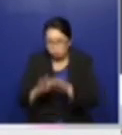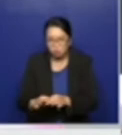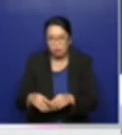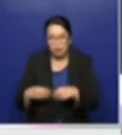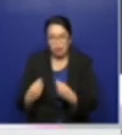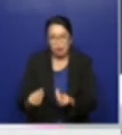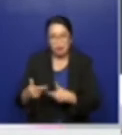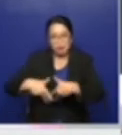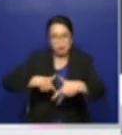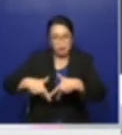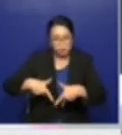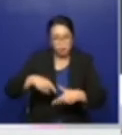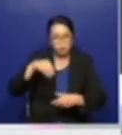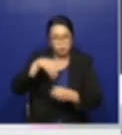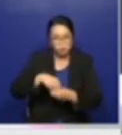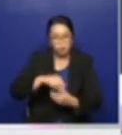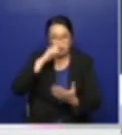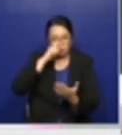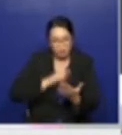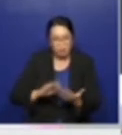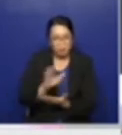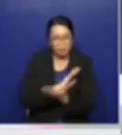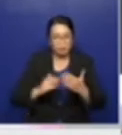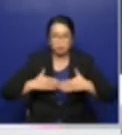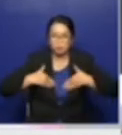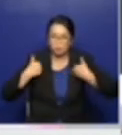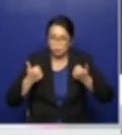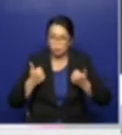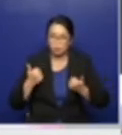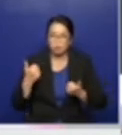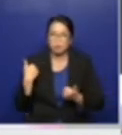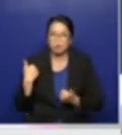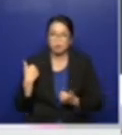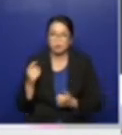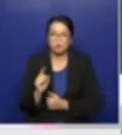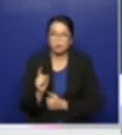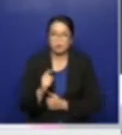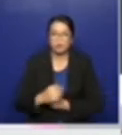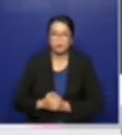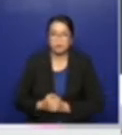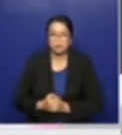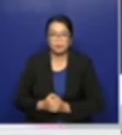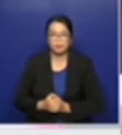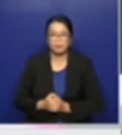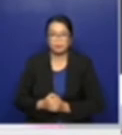ให้ประชาชนไทยอยู่บนที่ดินไทยอย่างมีความสุขสุดท้ายแล้วครับท่านประธานครับ